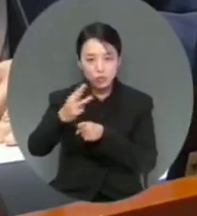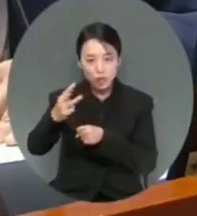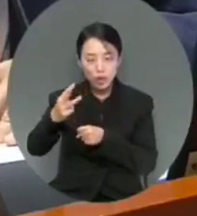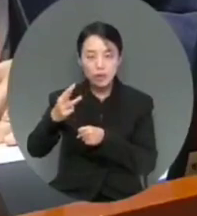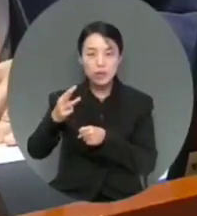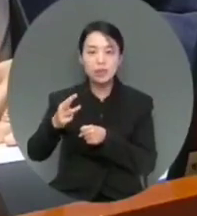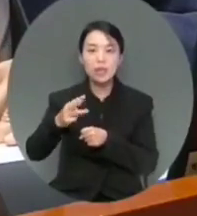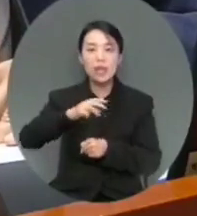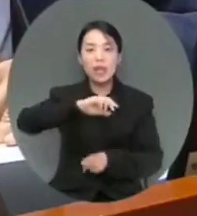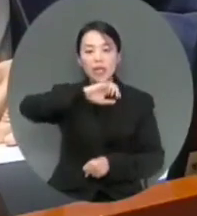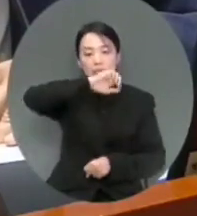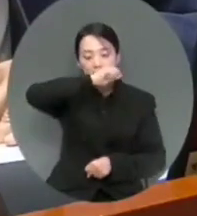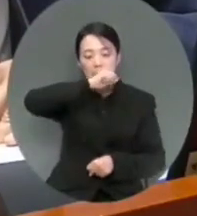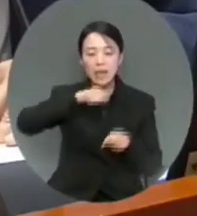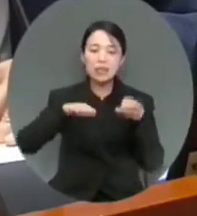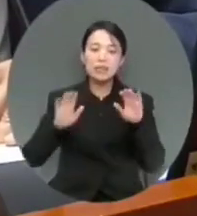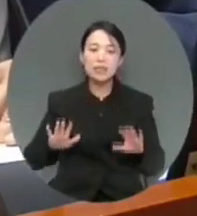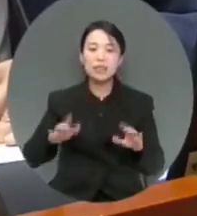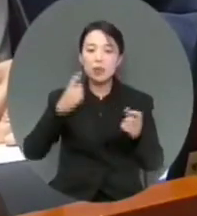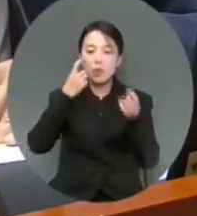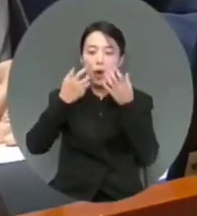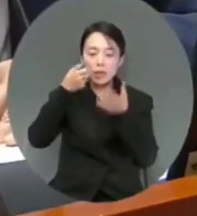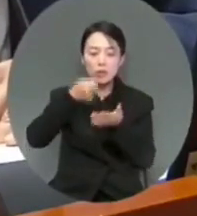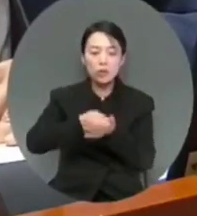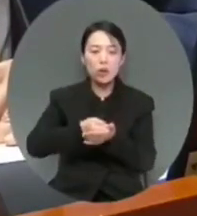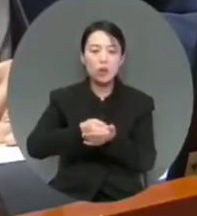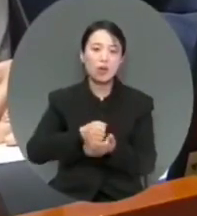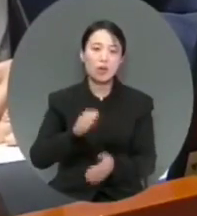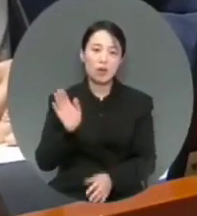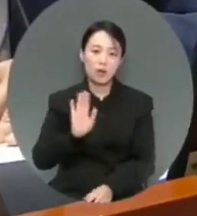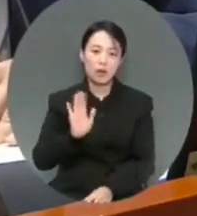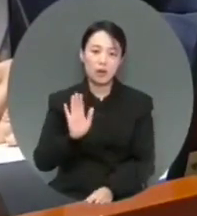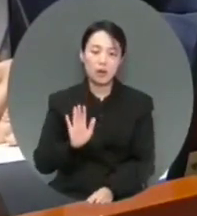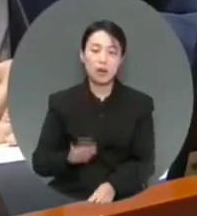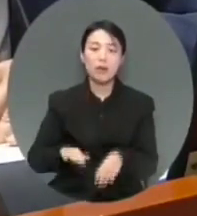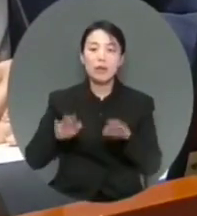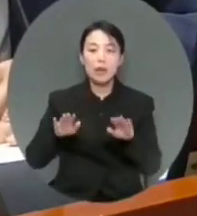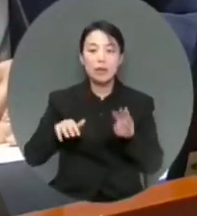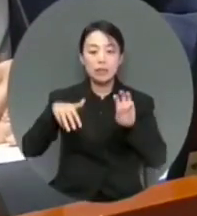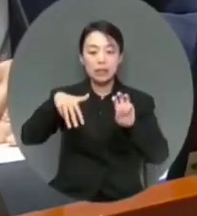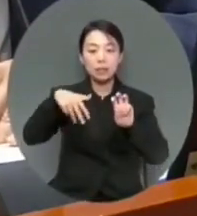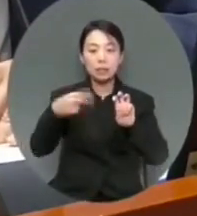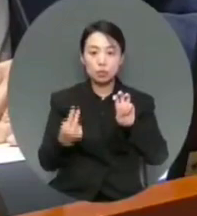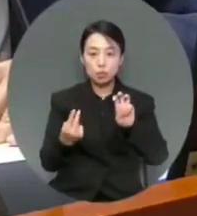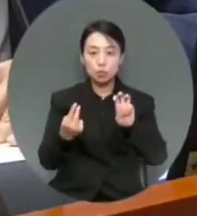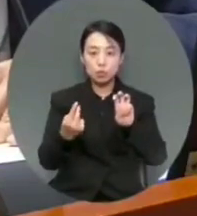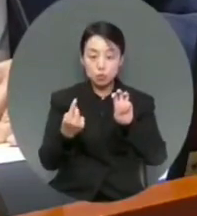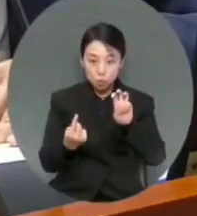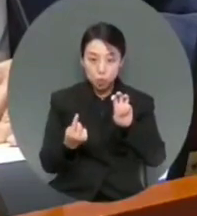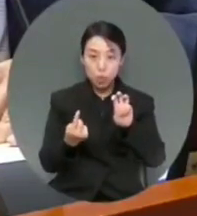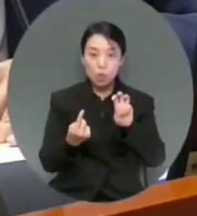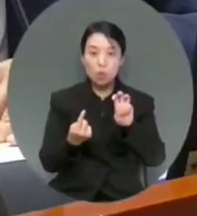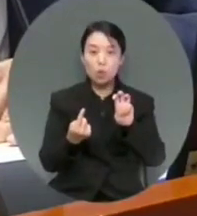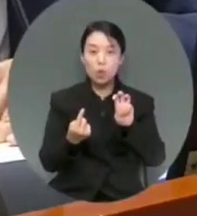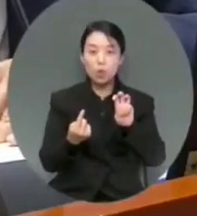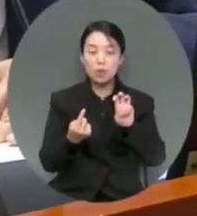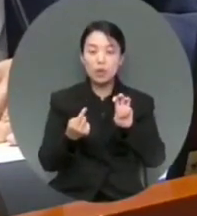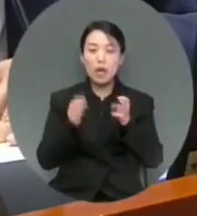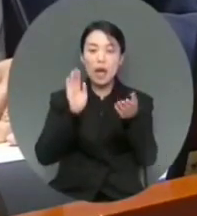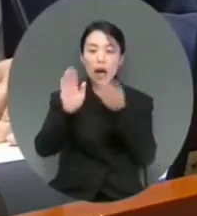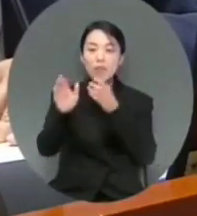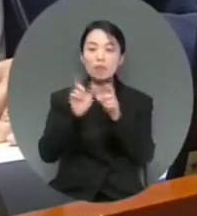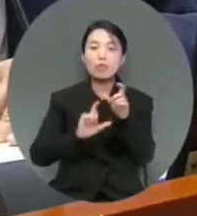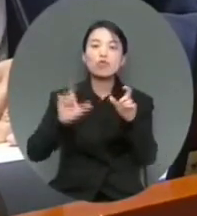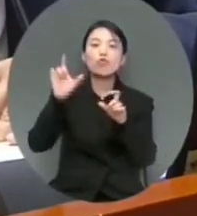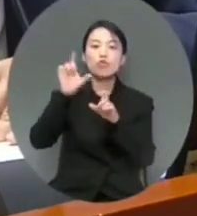관한 예산을 지금 확정해서 말씀드릴 수는 없는데 예를 들어 약 30조 규모가 있다면은 앞으로 추가 이